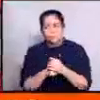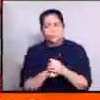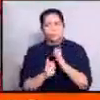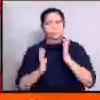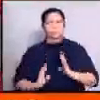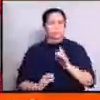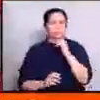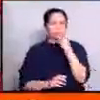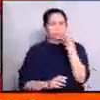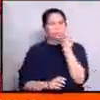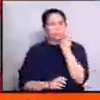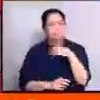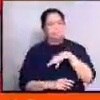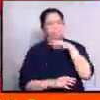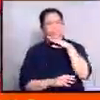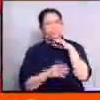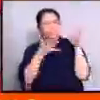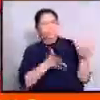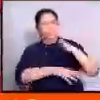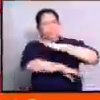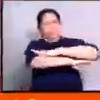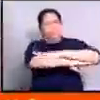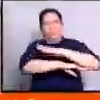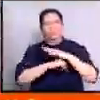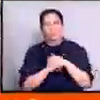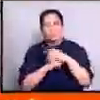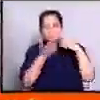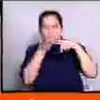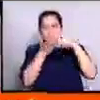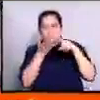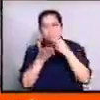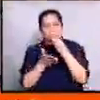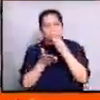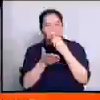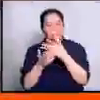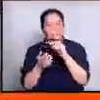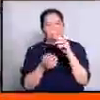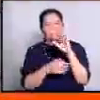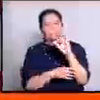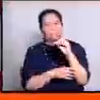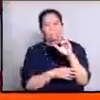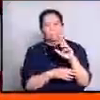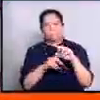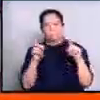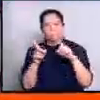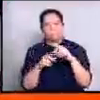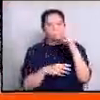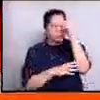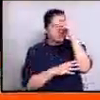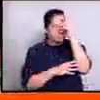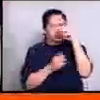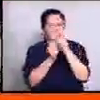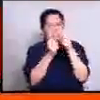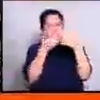kinain kanina kasi busog pa ako. Andun, iniwan ko sa misa. Ipinasuri na sa Food and Drug Administration ang tubig at adobong manok na